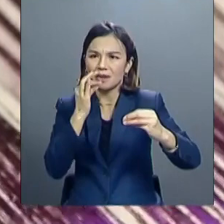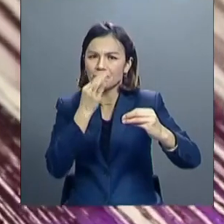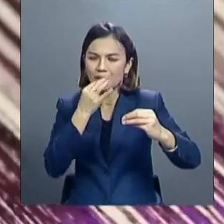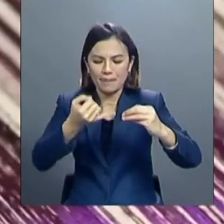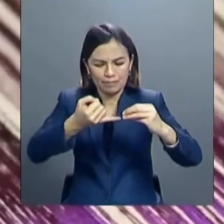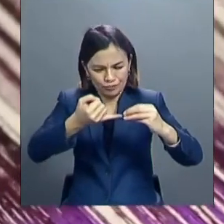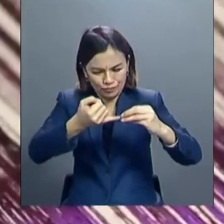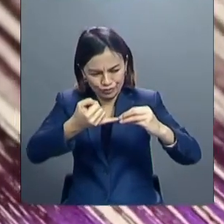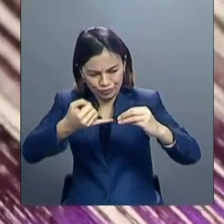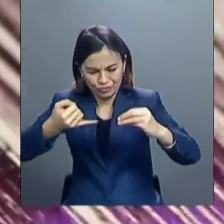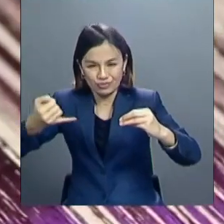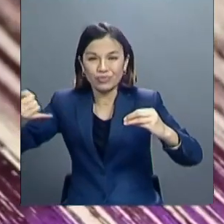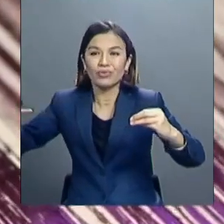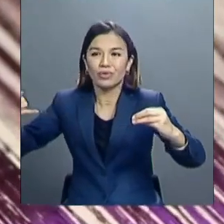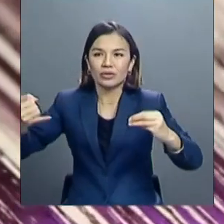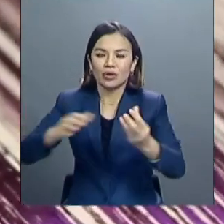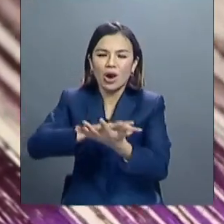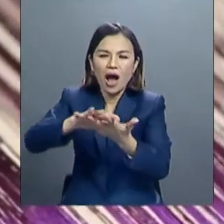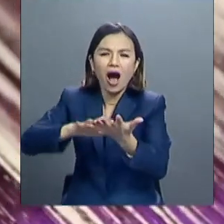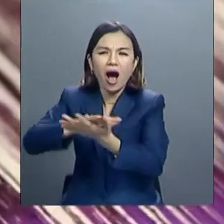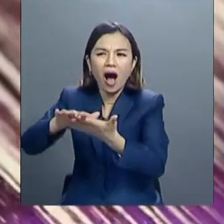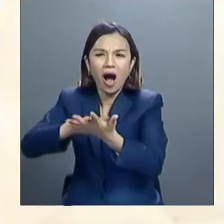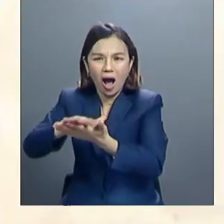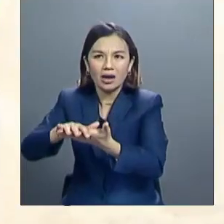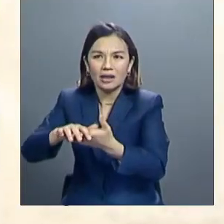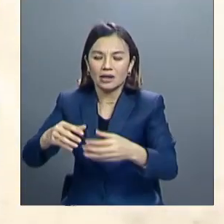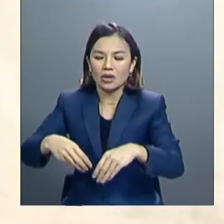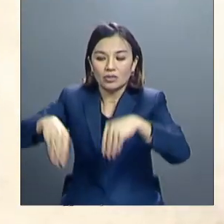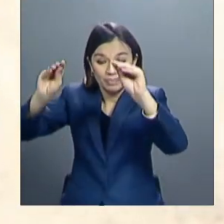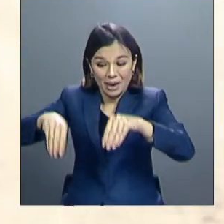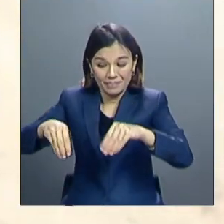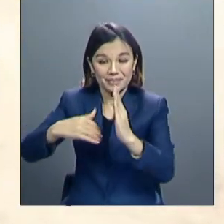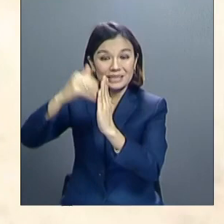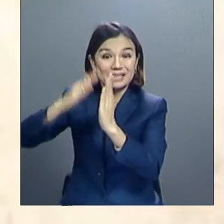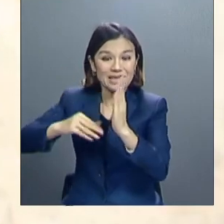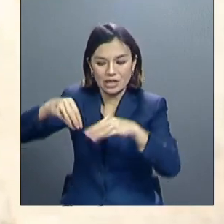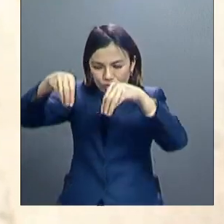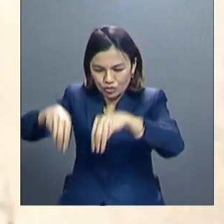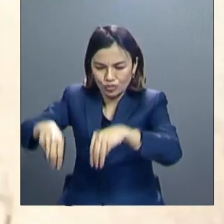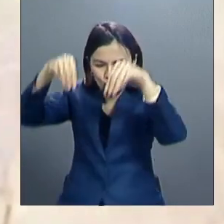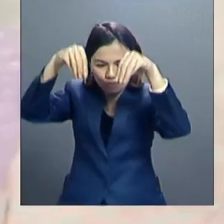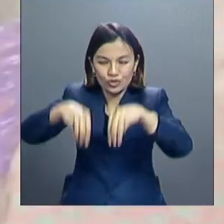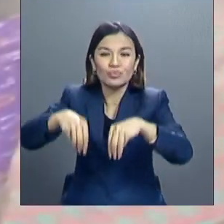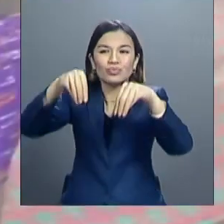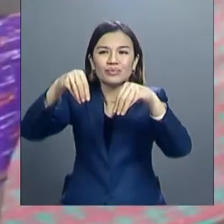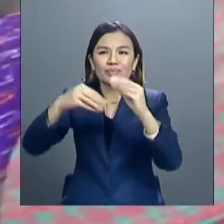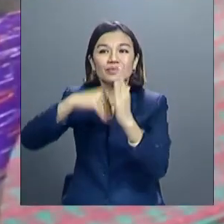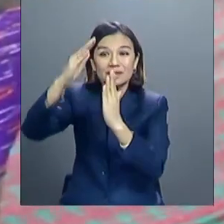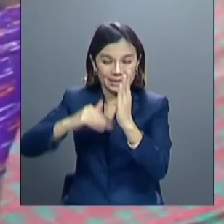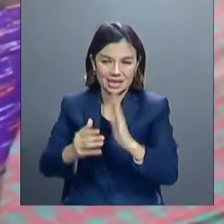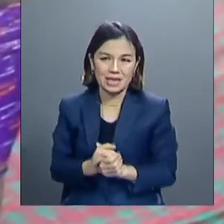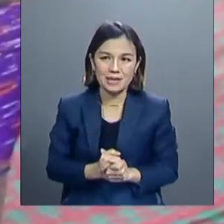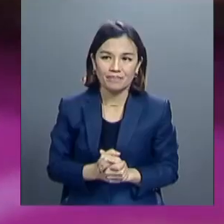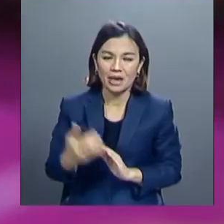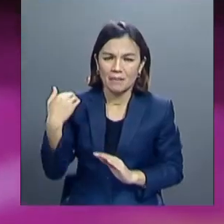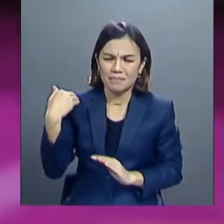ไหมหรือล้างไหมให้นิ่มแล้วก็จะมาทำสีตอนนี้ก็แยกแล้วล่ะอยากจะทำเป็นมันมี2